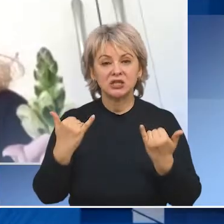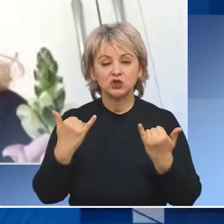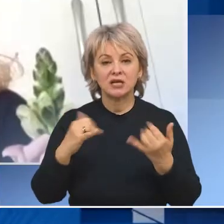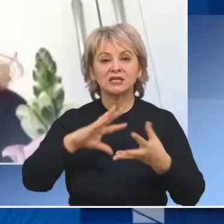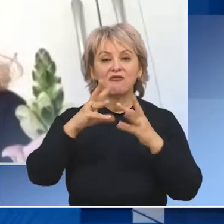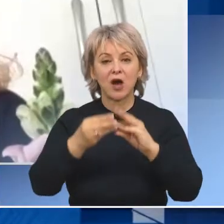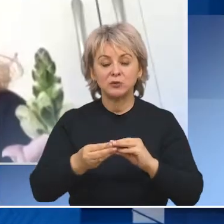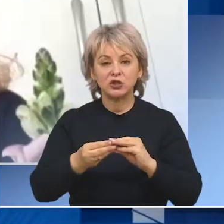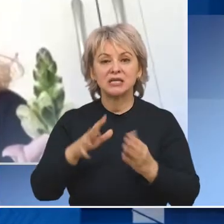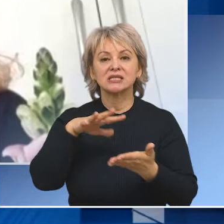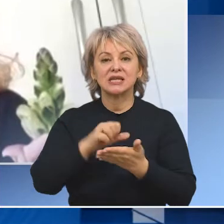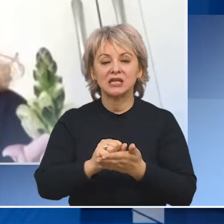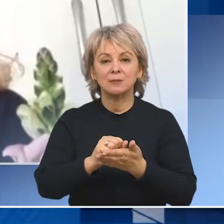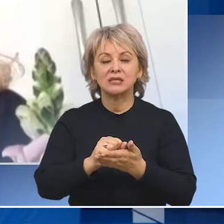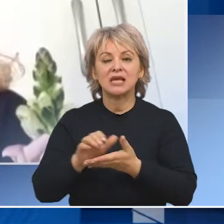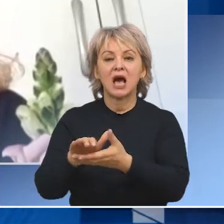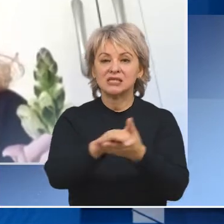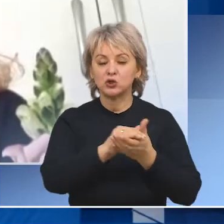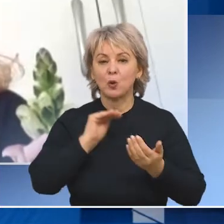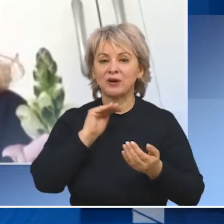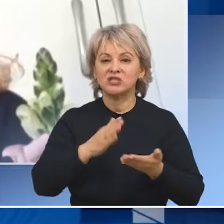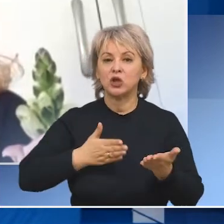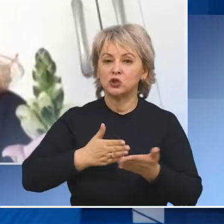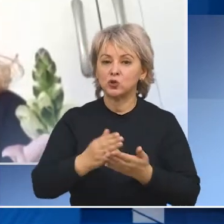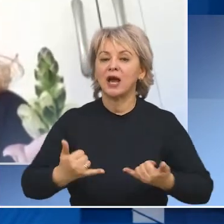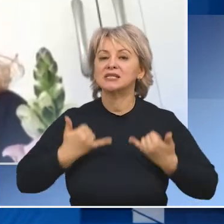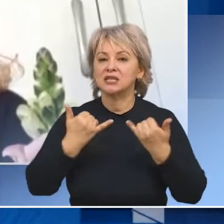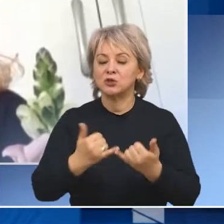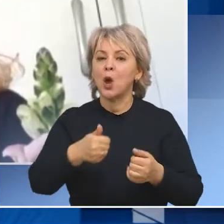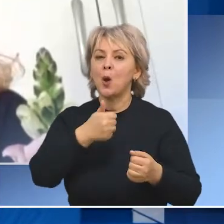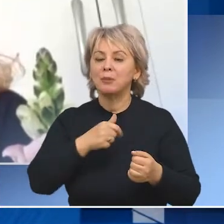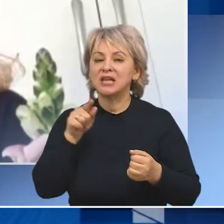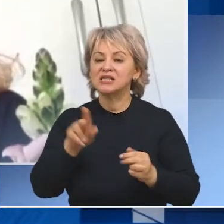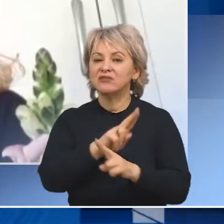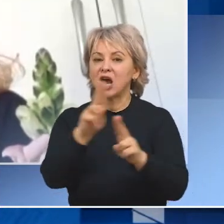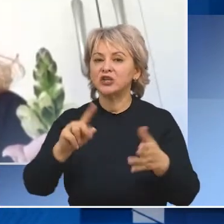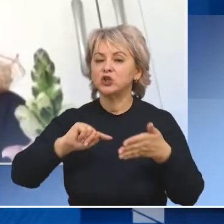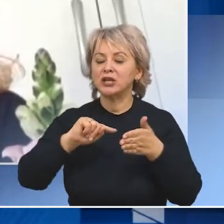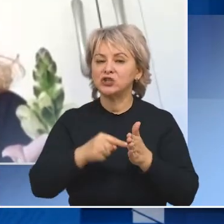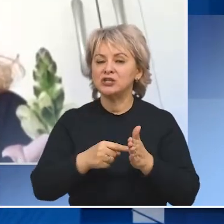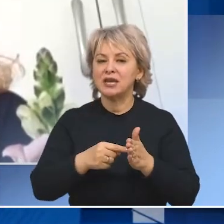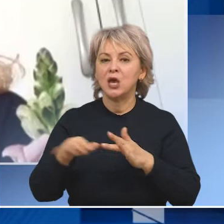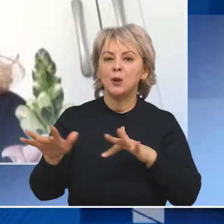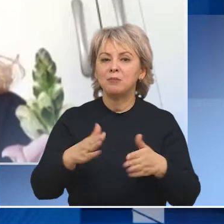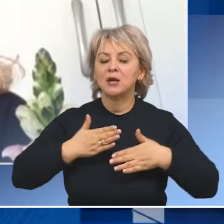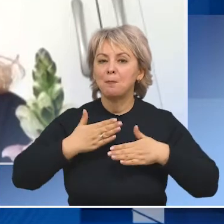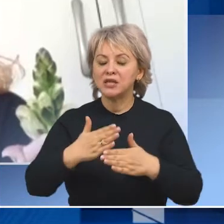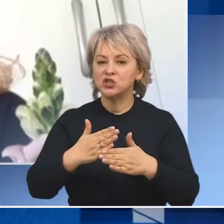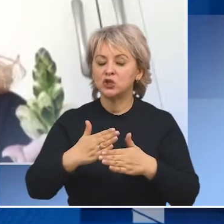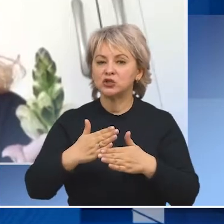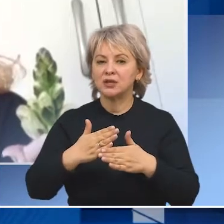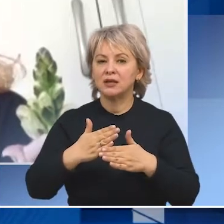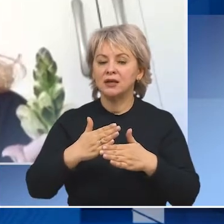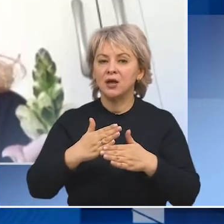сейчас вообще занимается Ассоциация профессионалов индустрии гостеприимства? Пытаетесь ли вы какие-то идеи, меры